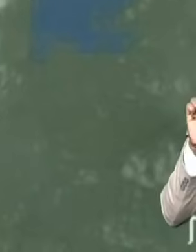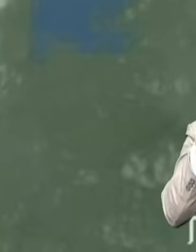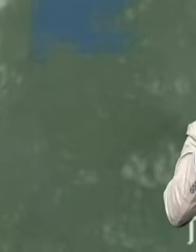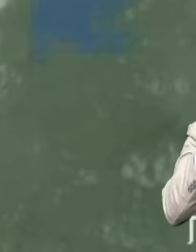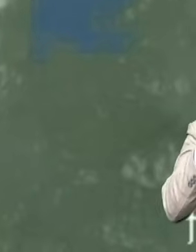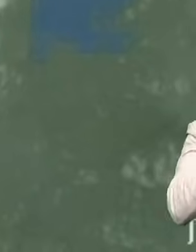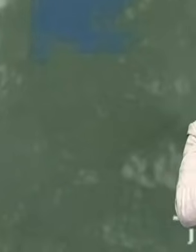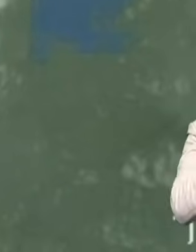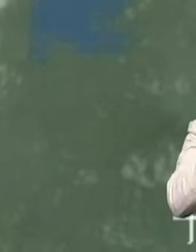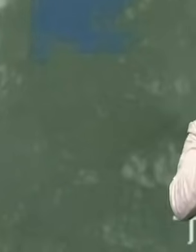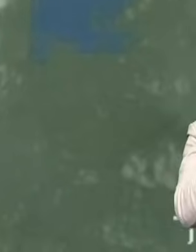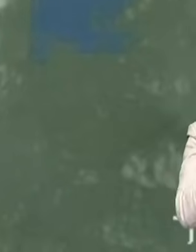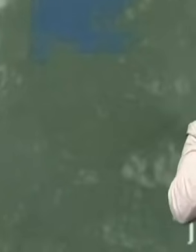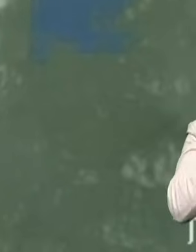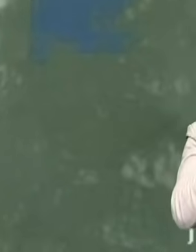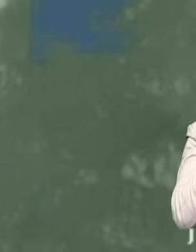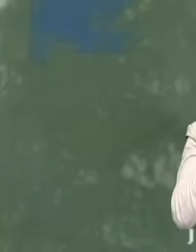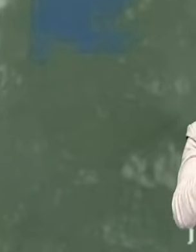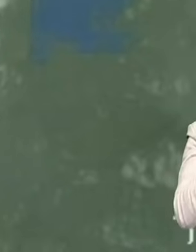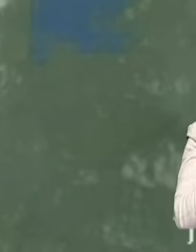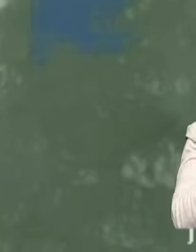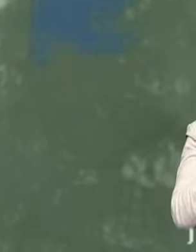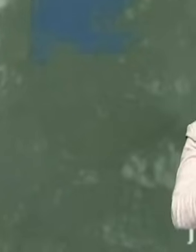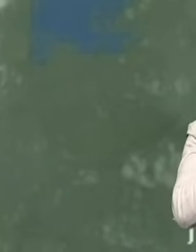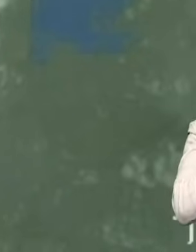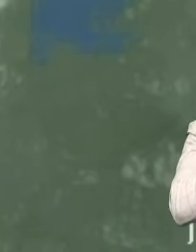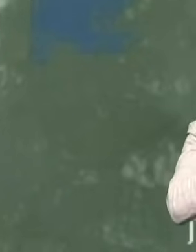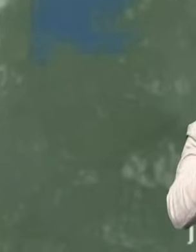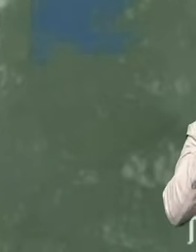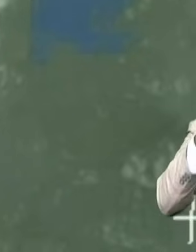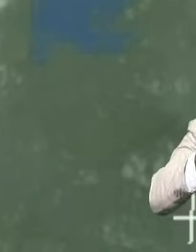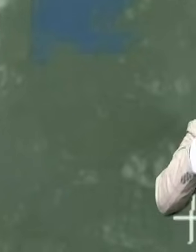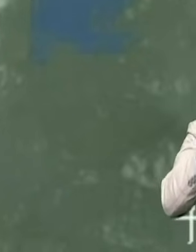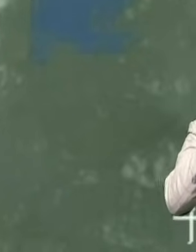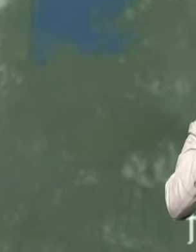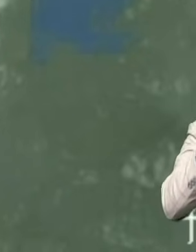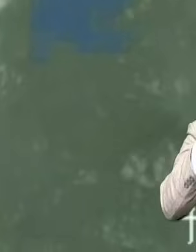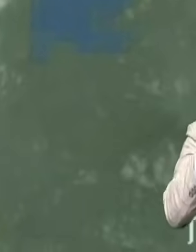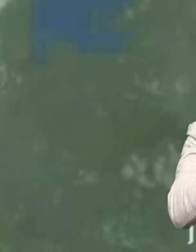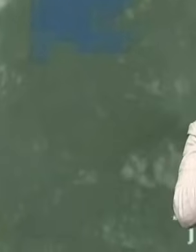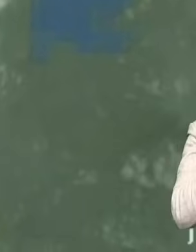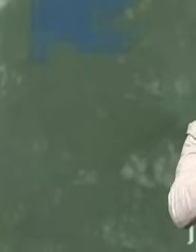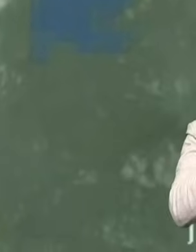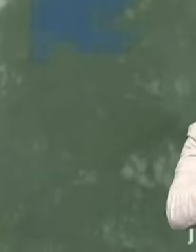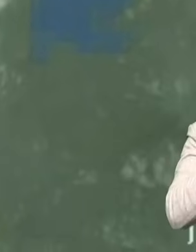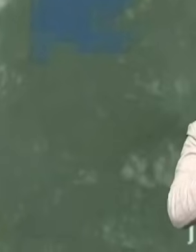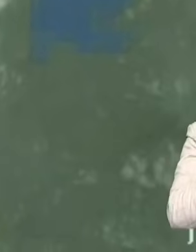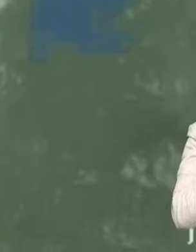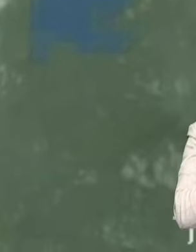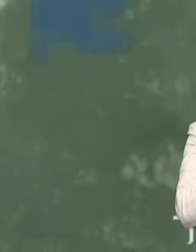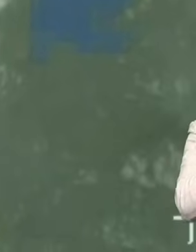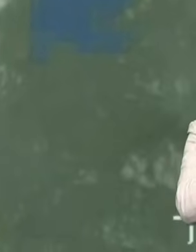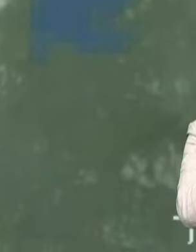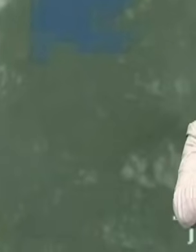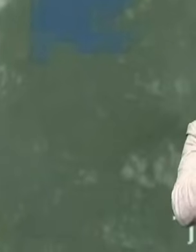Kirehe mu ntara y'amajyepfo mu turere tumwe na tumwe twegereye ishyamba rya Nyungwe kimwe no mu turere twa Rusizi na